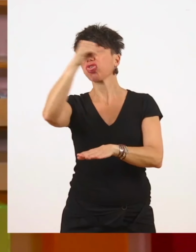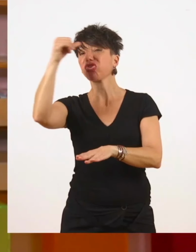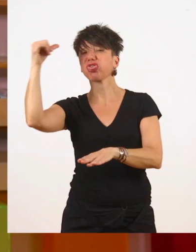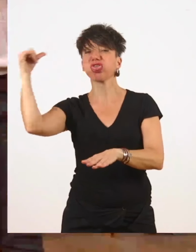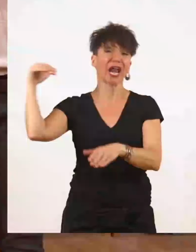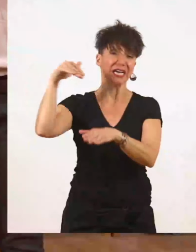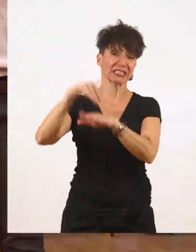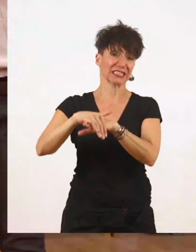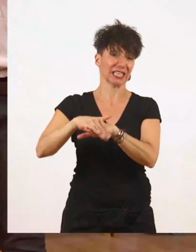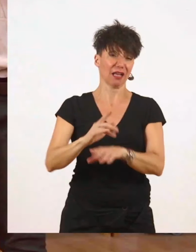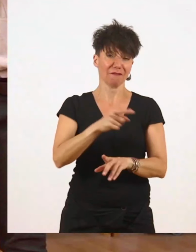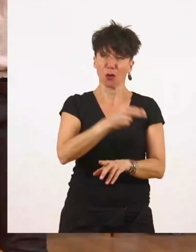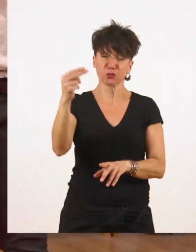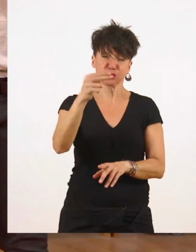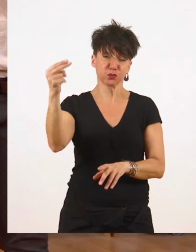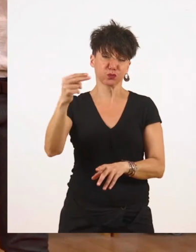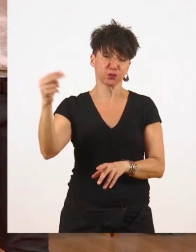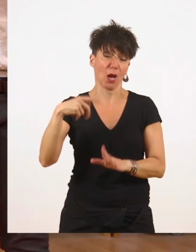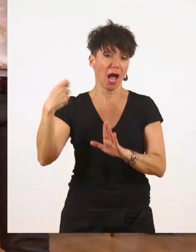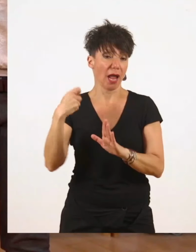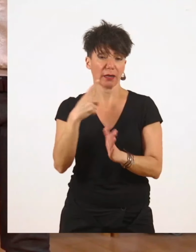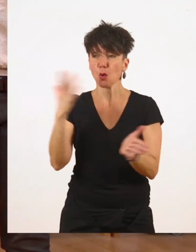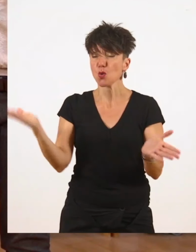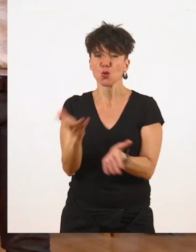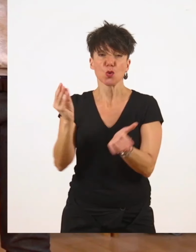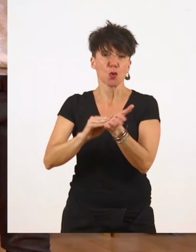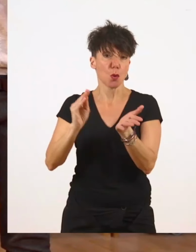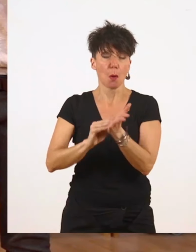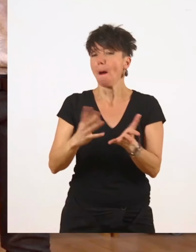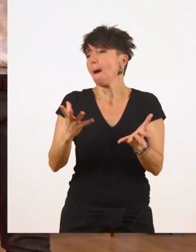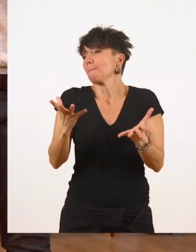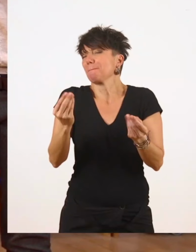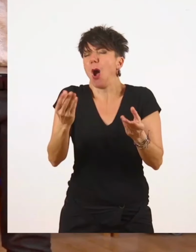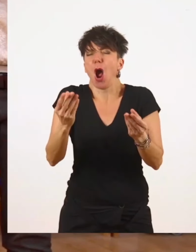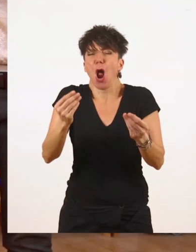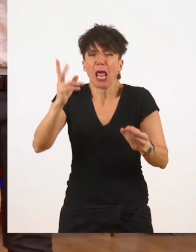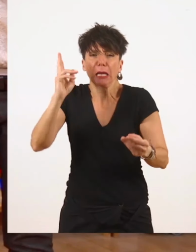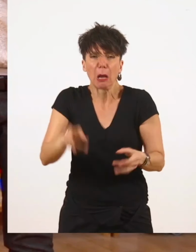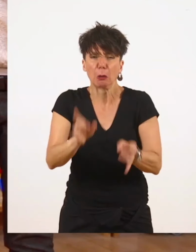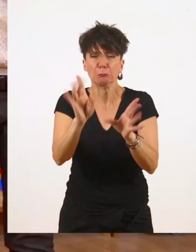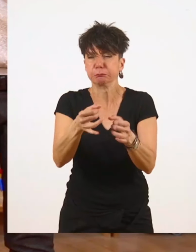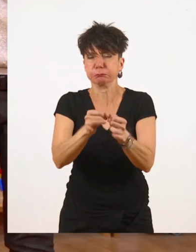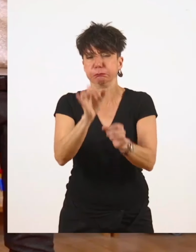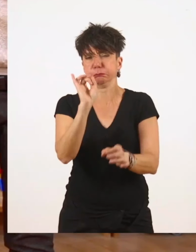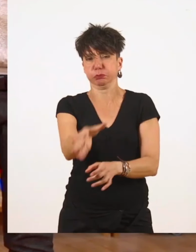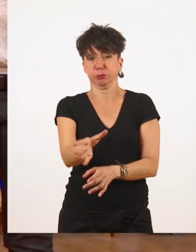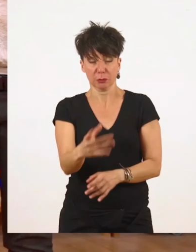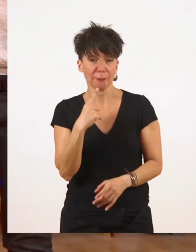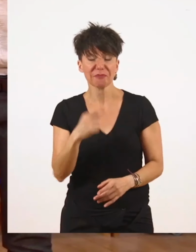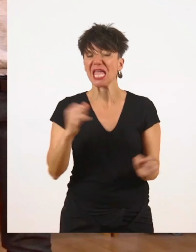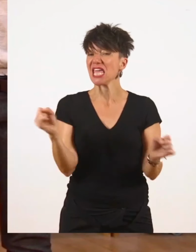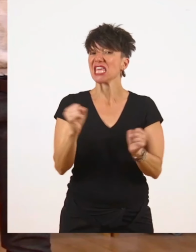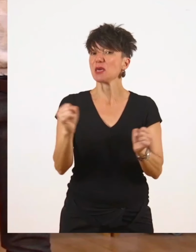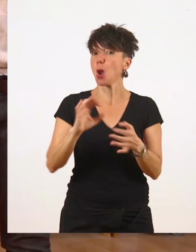που του αποδίδονται. Έχεις ξεχάσει όμως πολλά ακόμα. Το πολύ κακό για το τίποτα. Το χειμωνιάτικο παραμύθι.